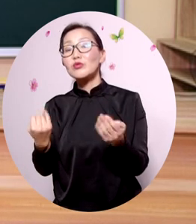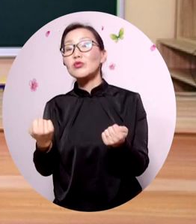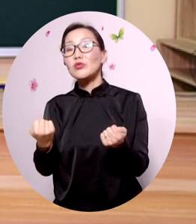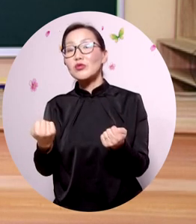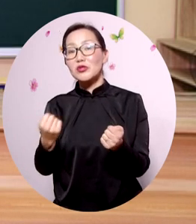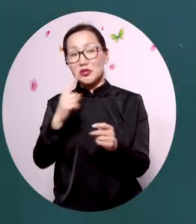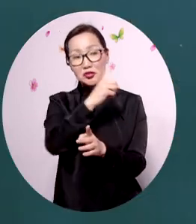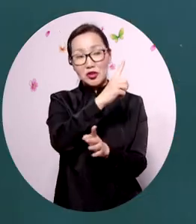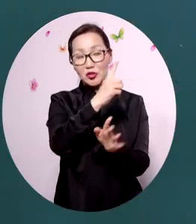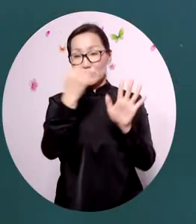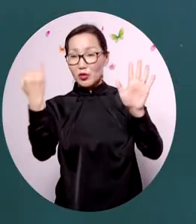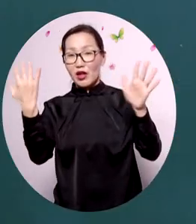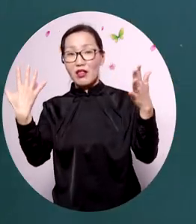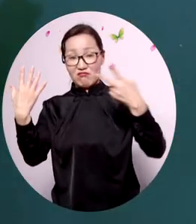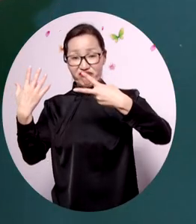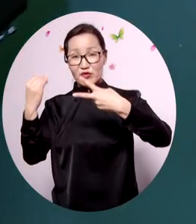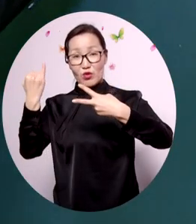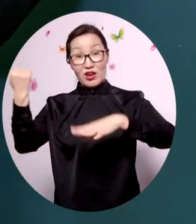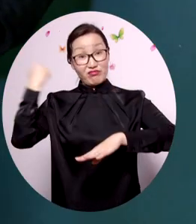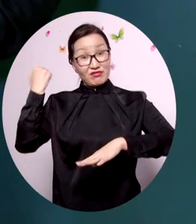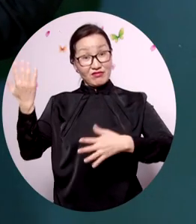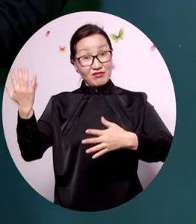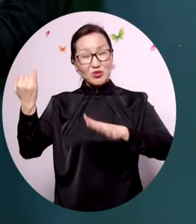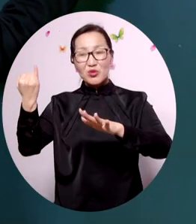нь 6-аас бага байгаа учраас бид нар тэг ногдож байна.